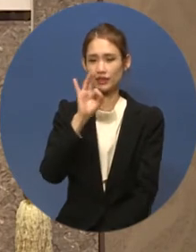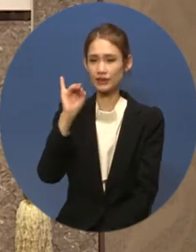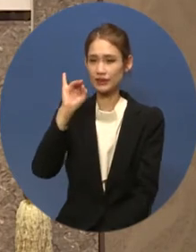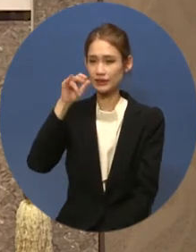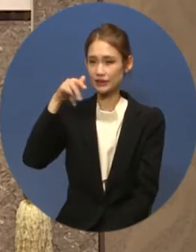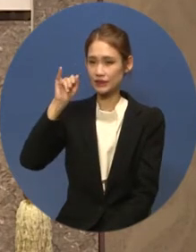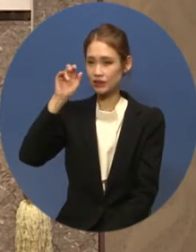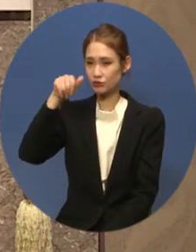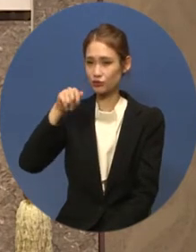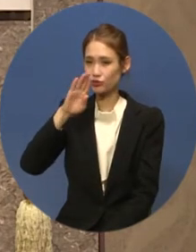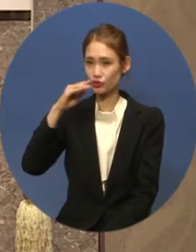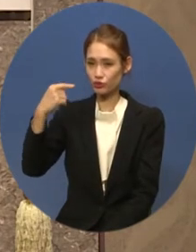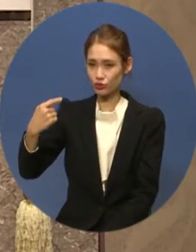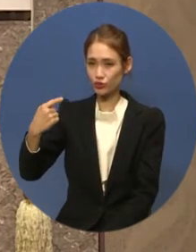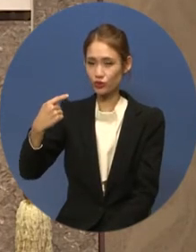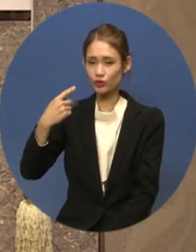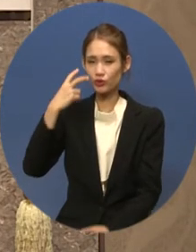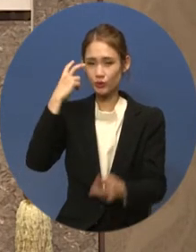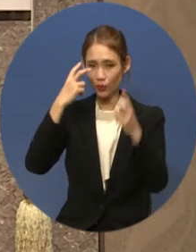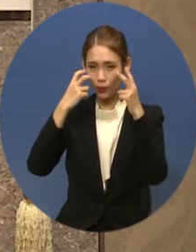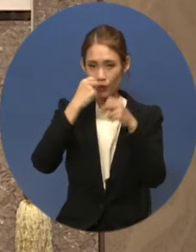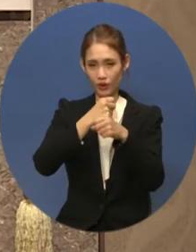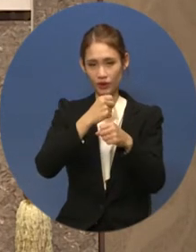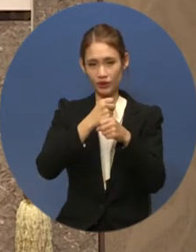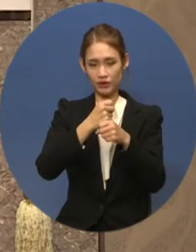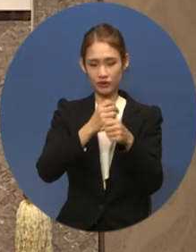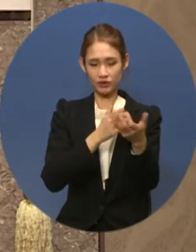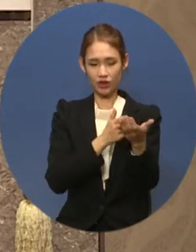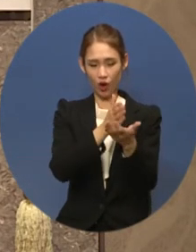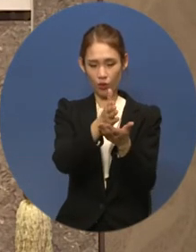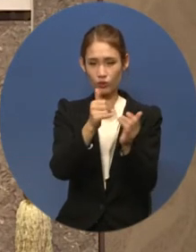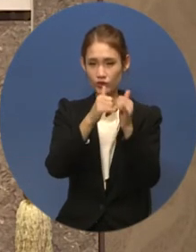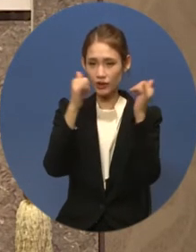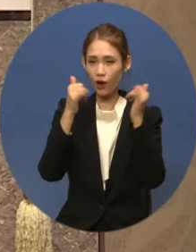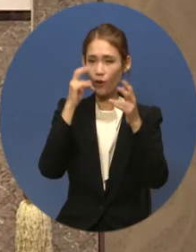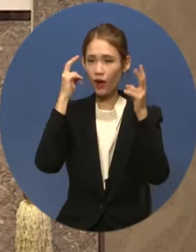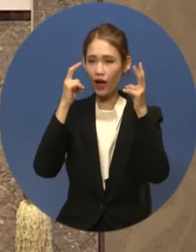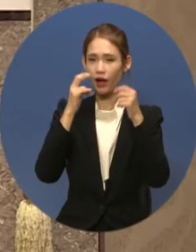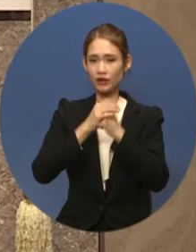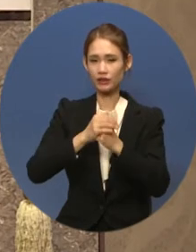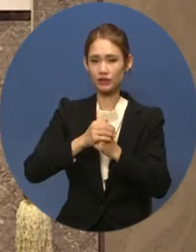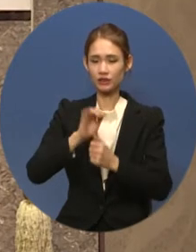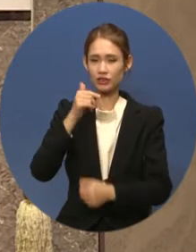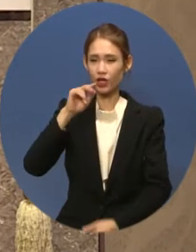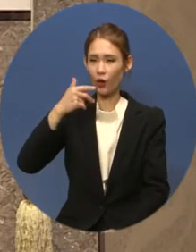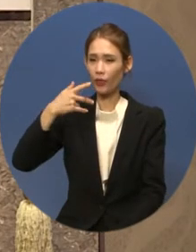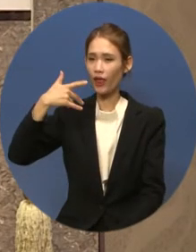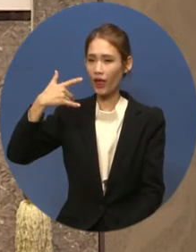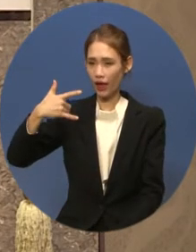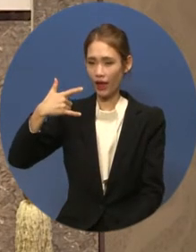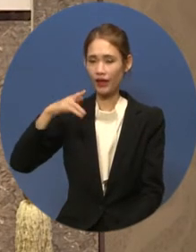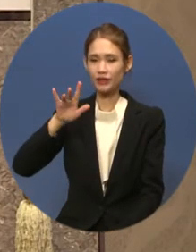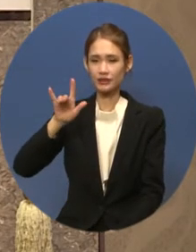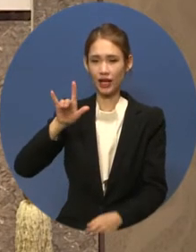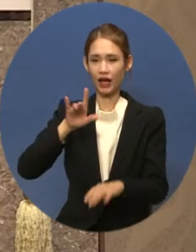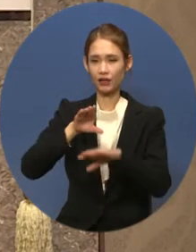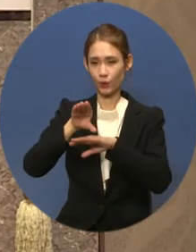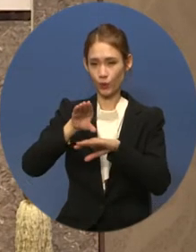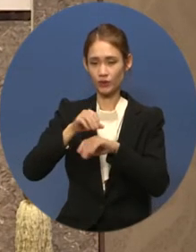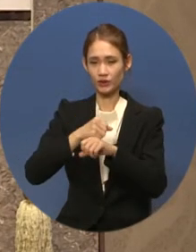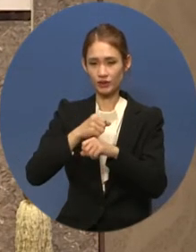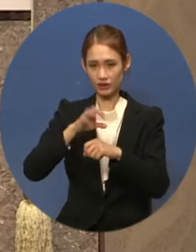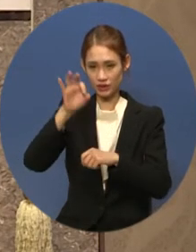보장구를 생산하는 또 전문 사회적 기업이 있습니다 네 여기는 현대자동차에서 설립으로 있구요 현대자동차의